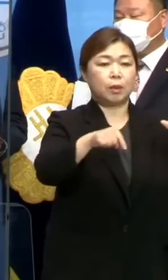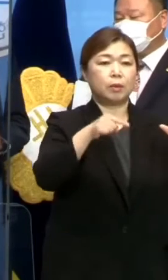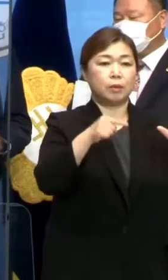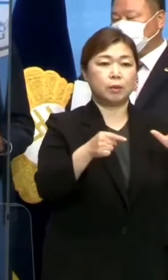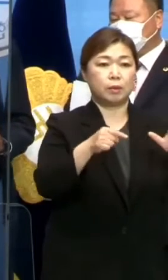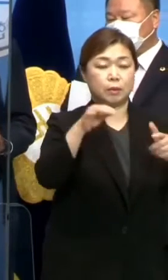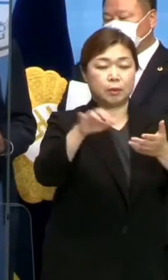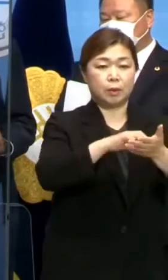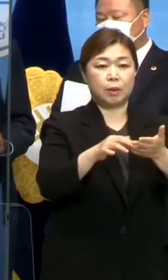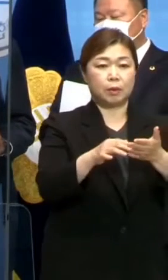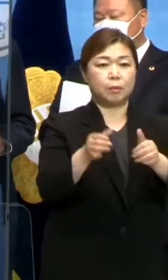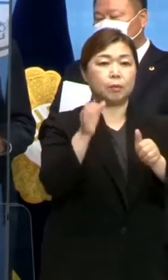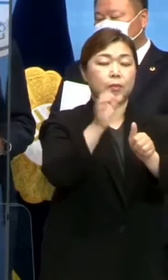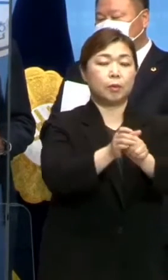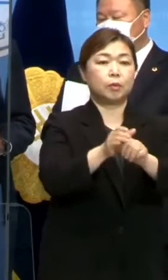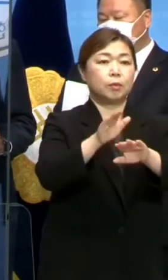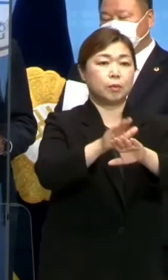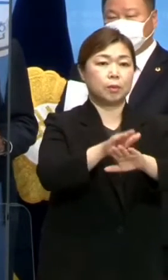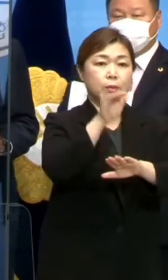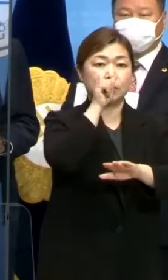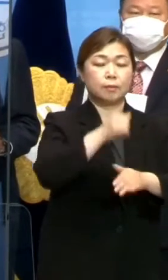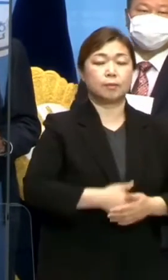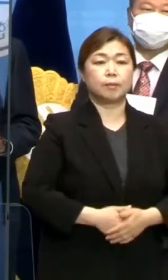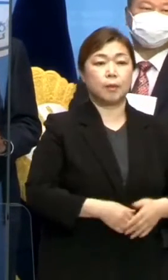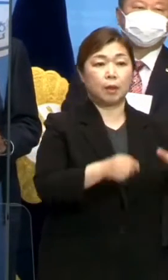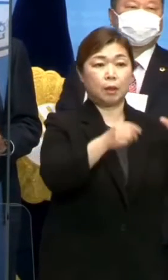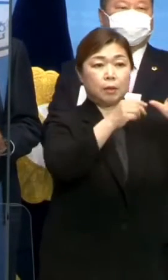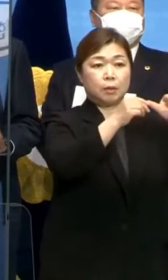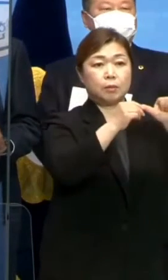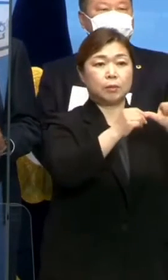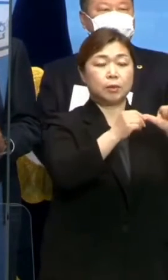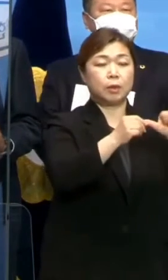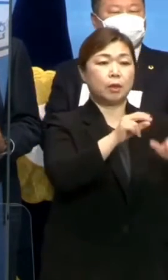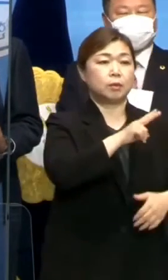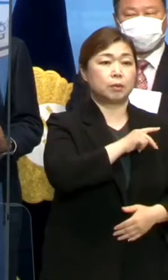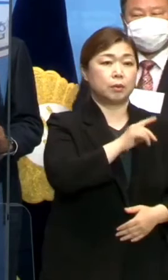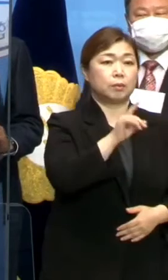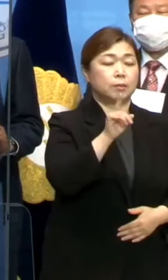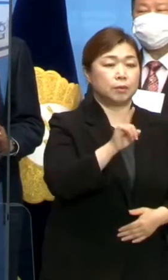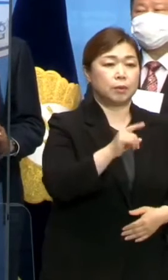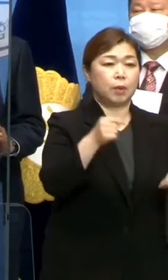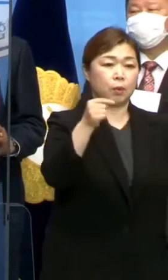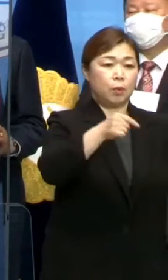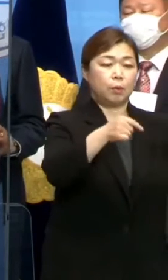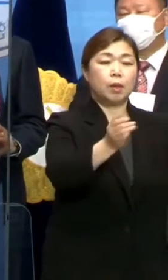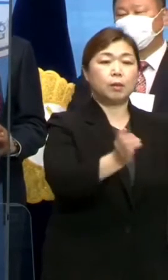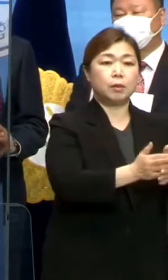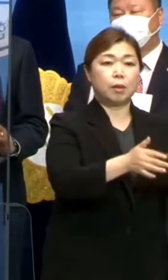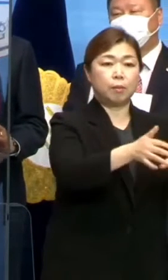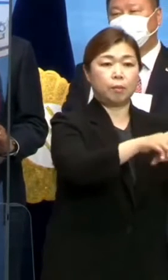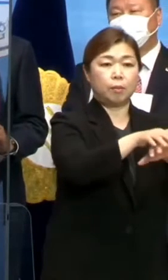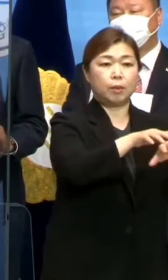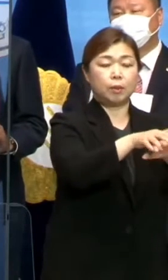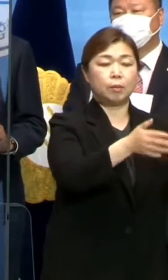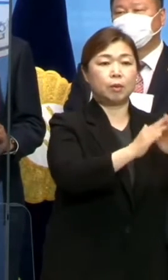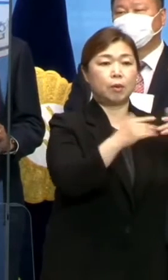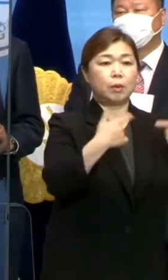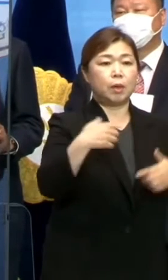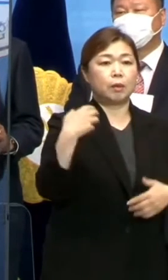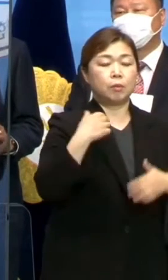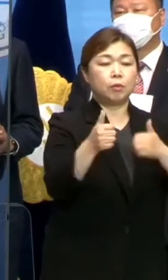예상하도록 했습니다 다섯째 의외의 교섭단체 를 구성하고 상임